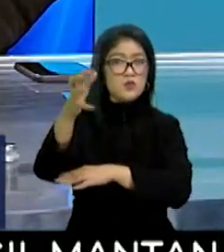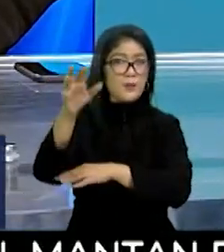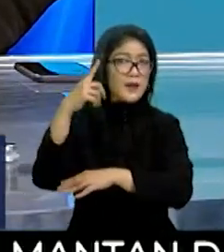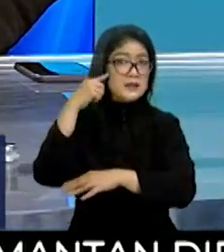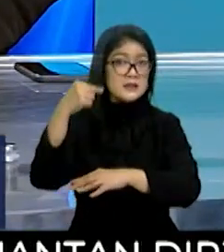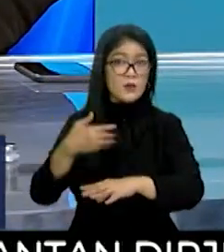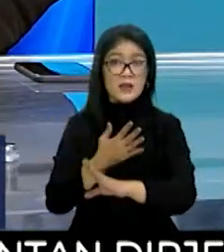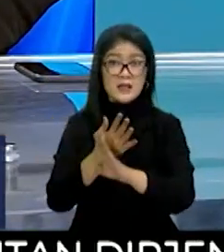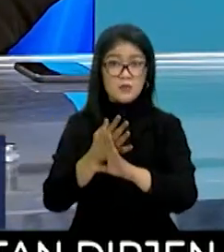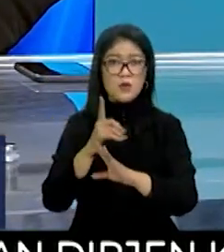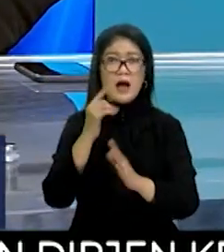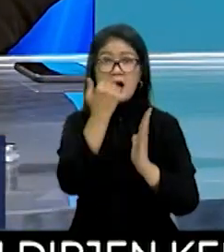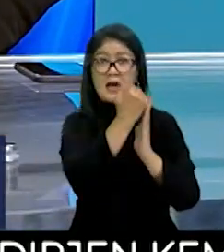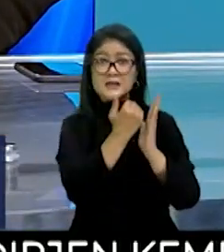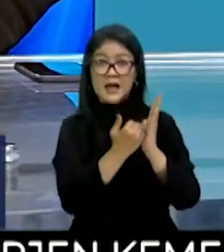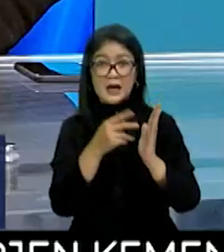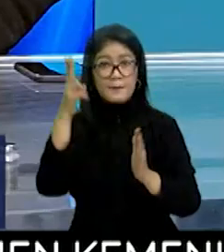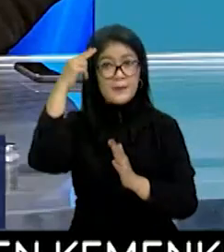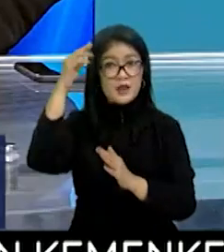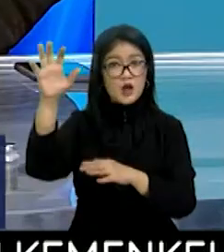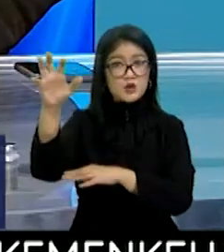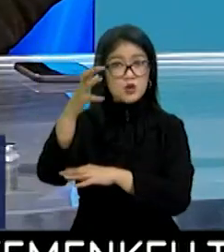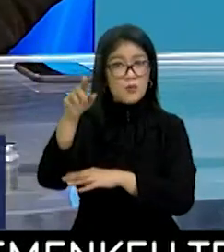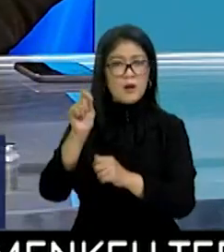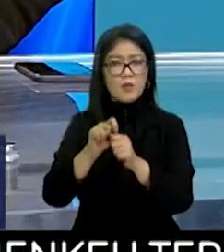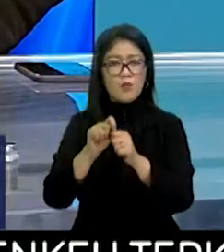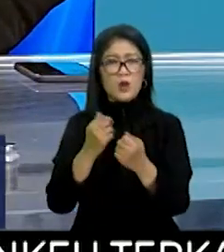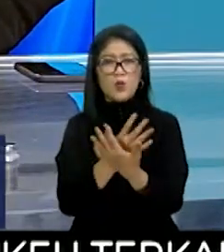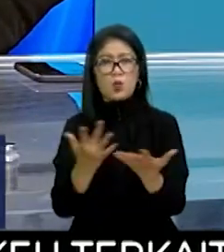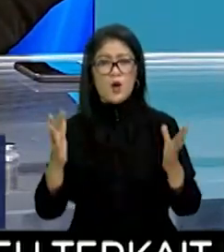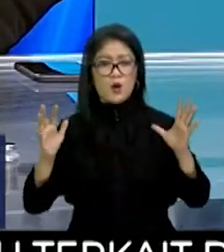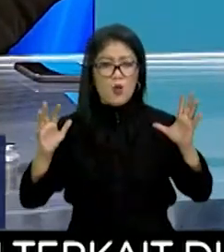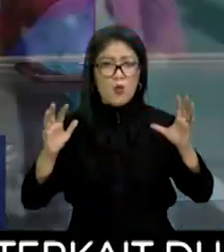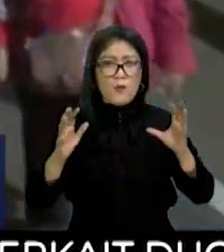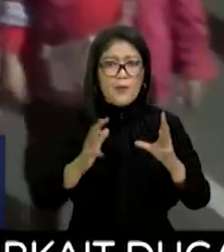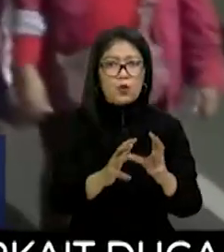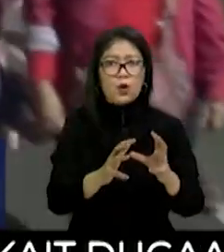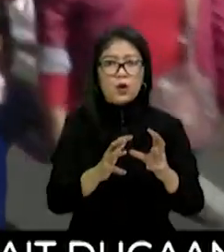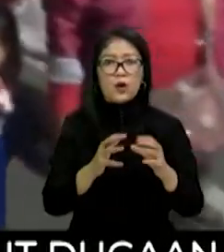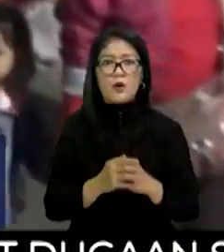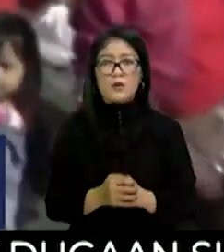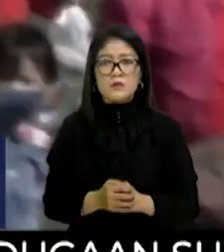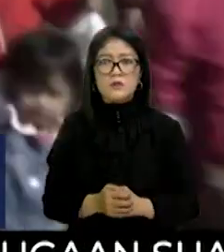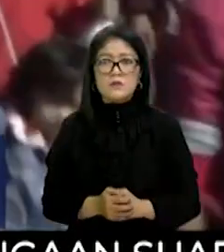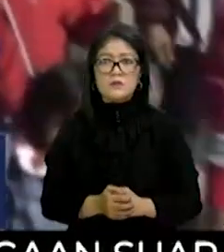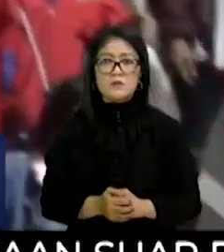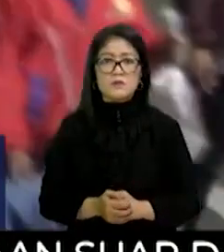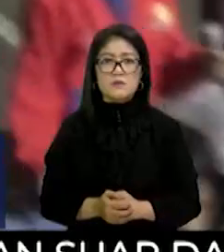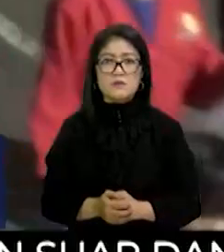akibatnya acara yang digelar Pemkab Jombang menimbulkan kerumunan massa dan Hai